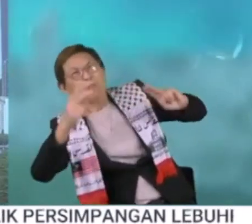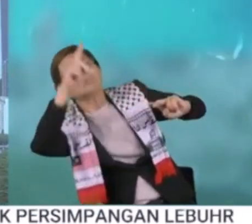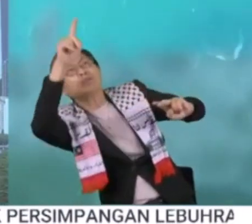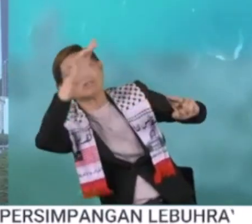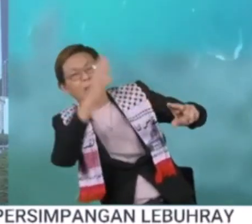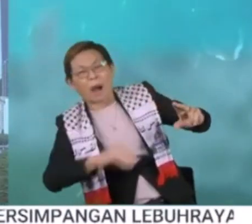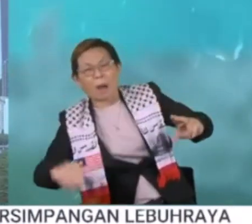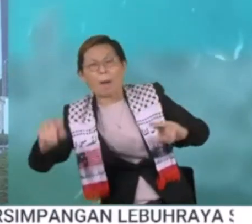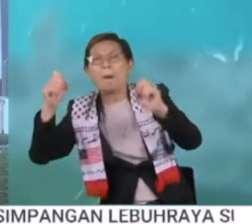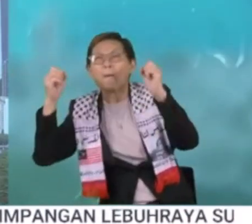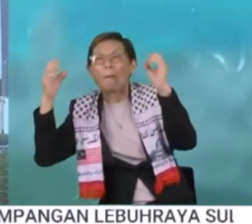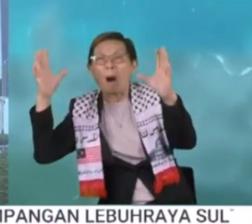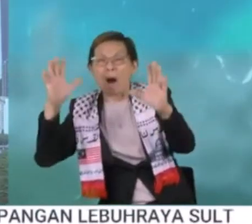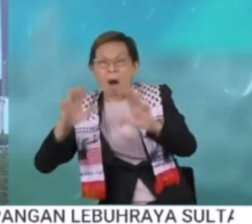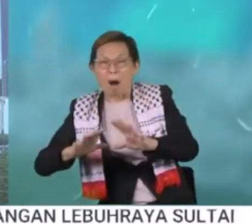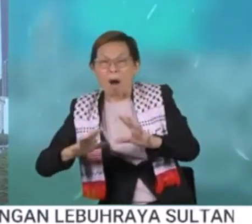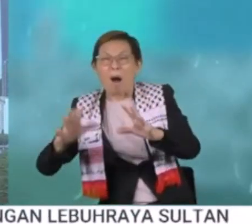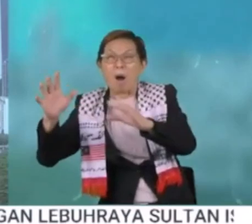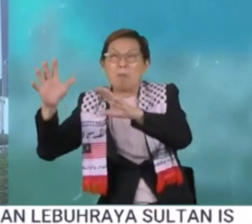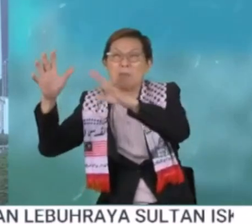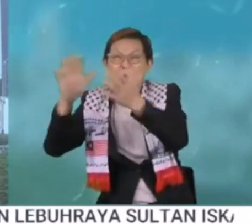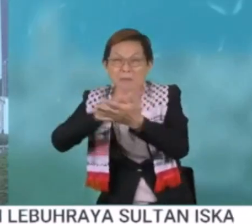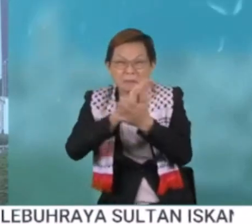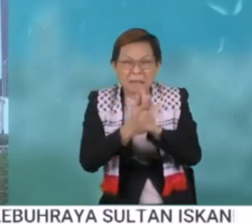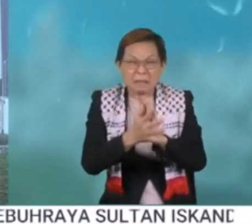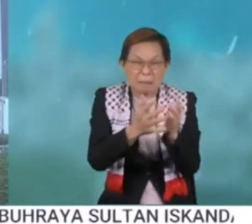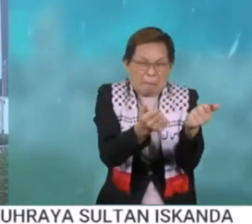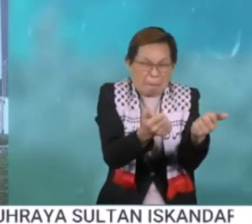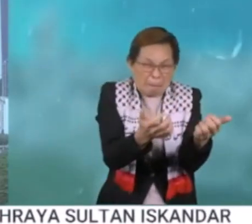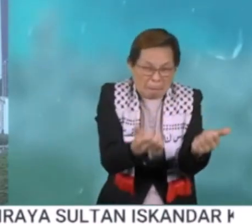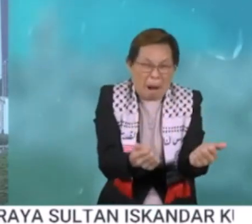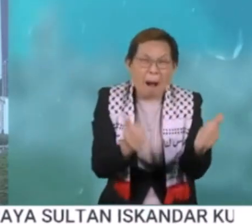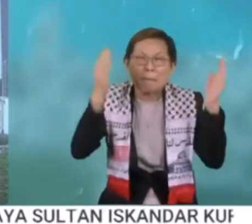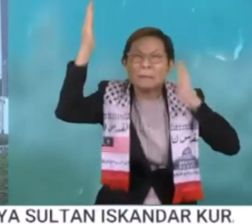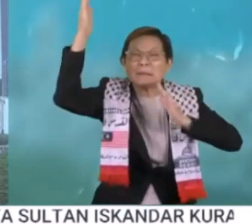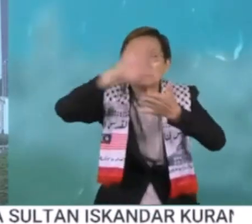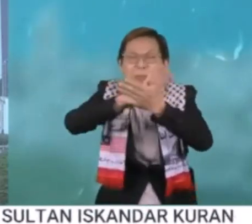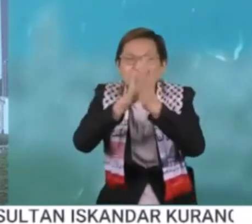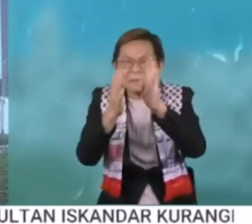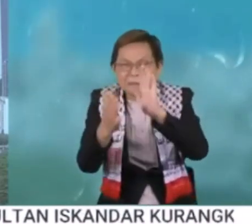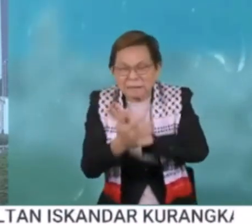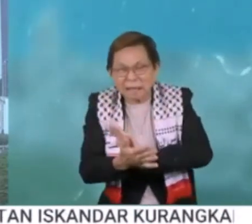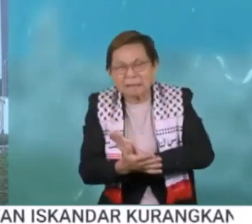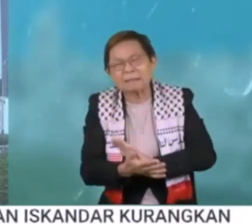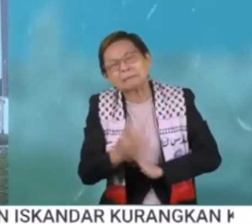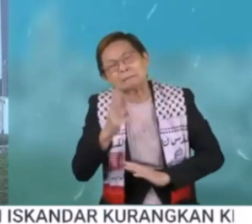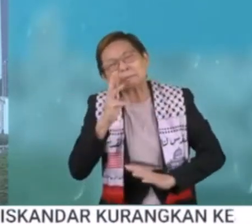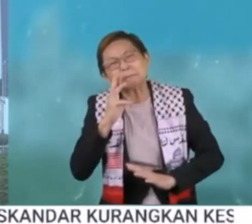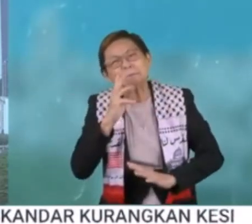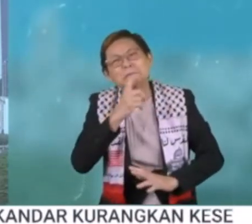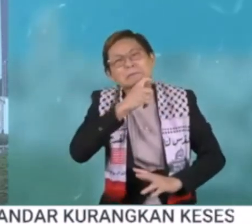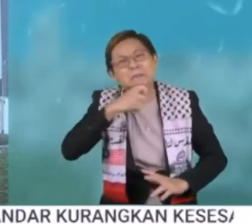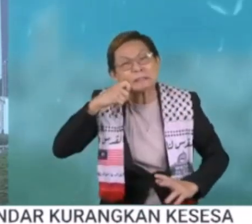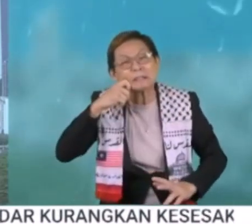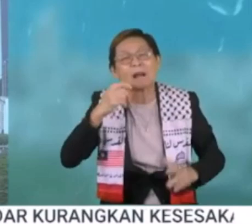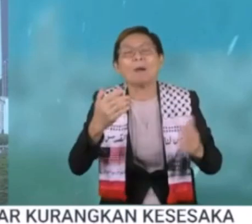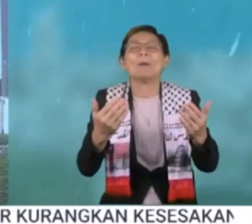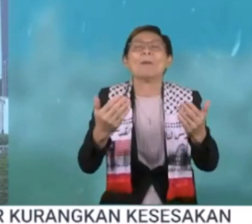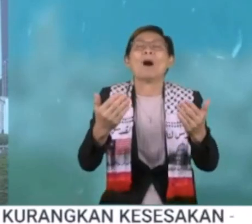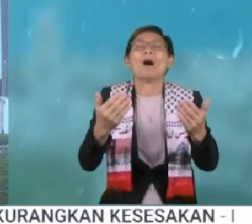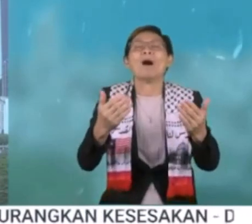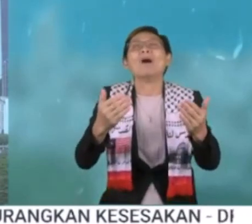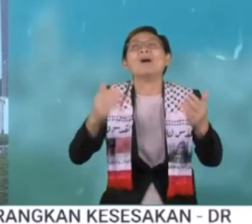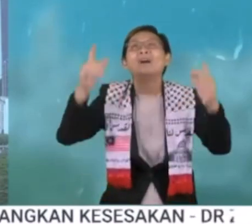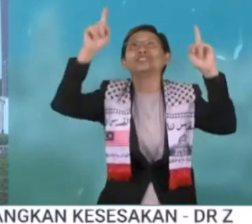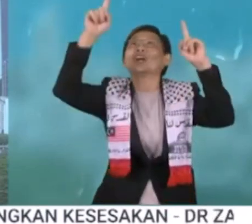menarik sebahagian besar kelembapan. Dan disebabkan itu, negara kita menjadi kering. Dan alhamdulillah, semalam cuaca telah